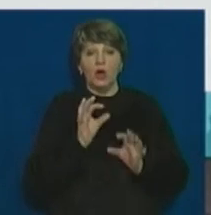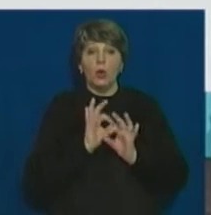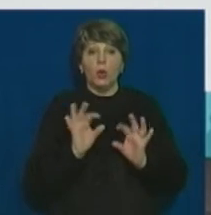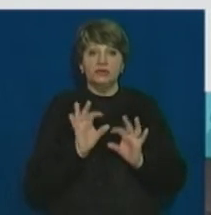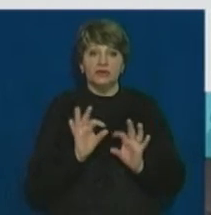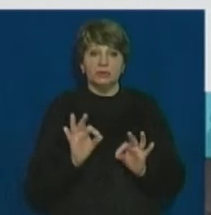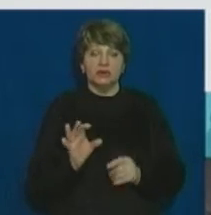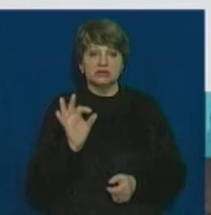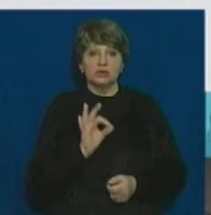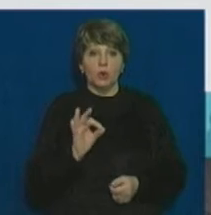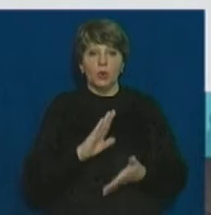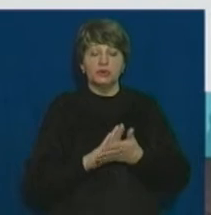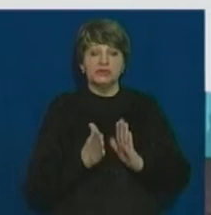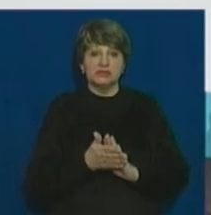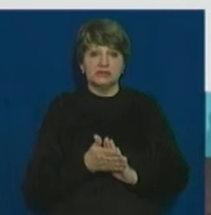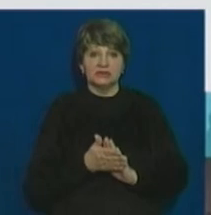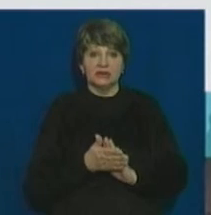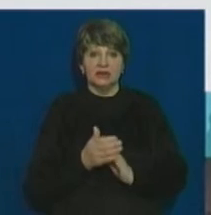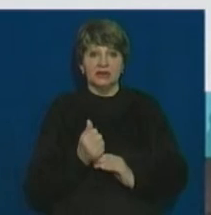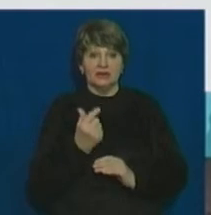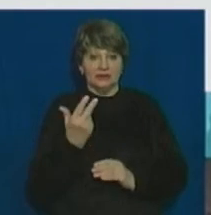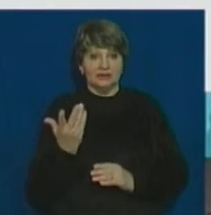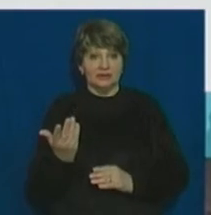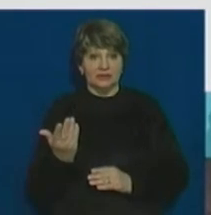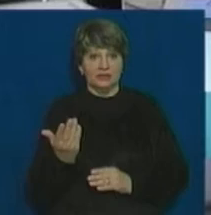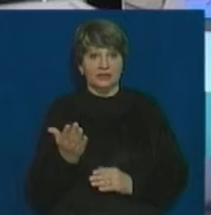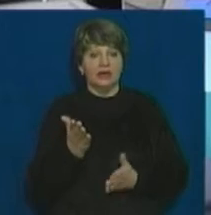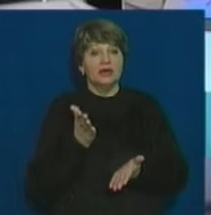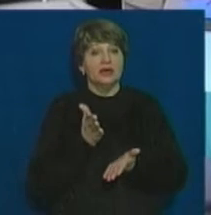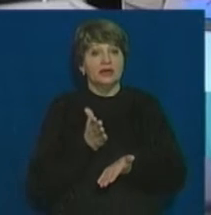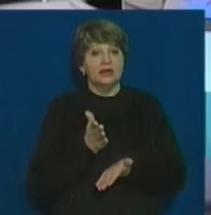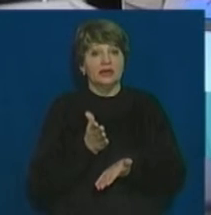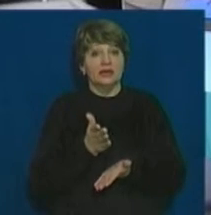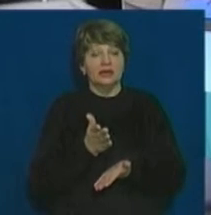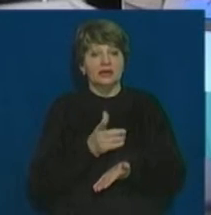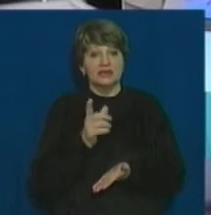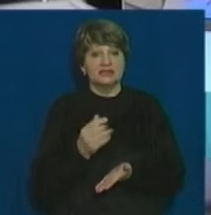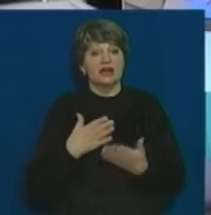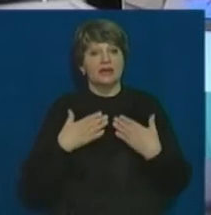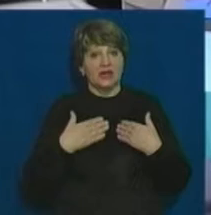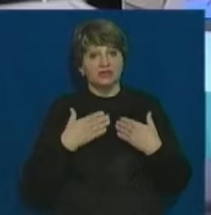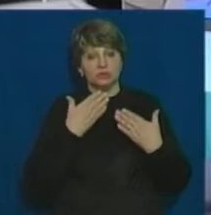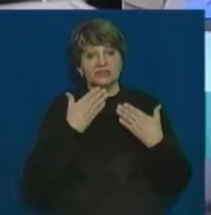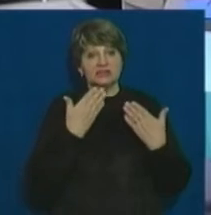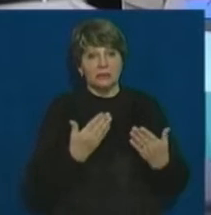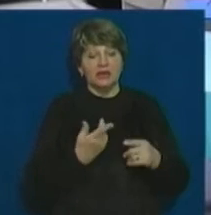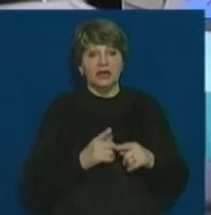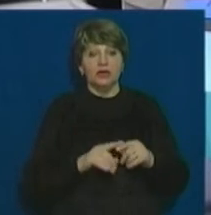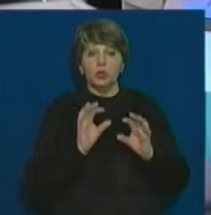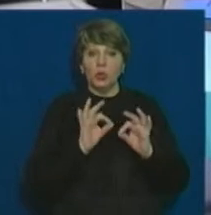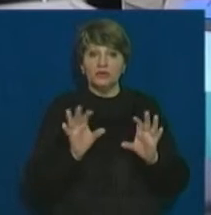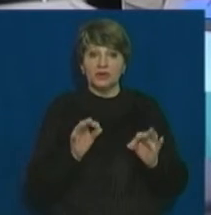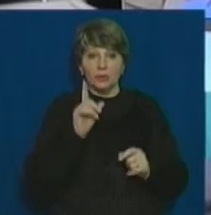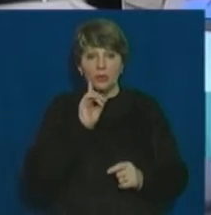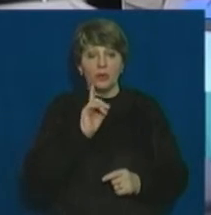інформацію про стан голосування має NGI, але за нашим запитом вони цю інформацію надають.